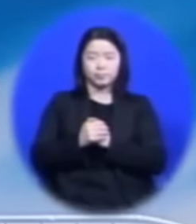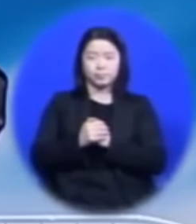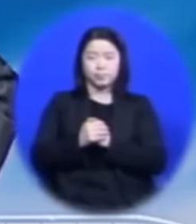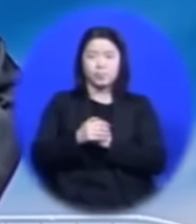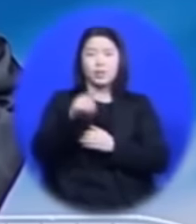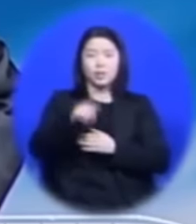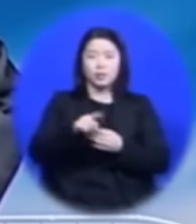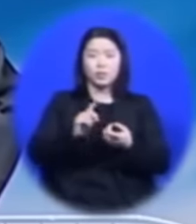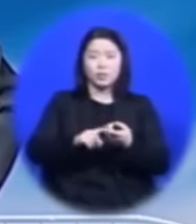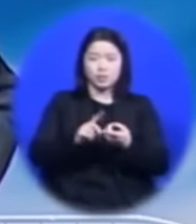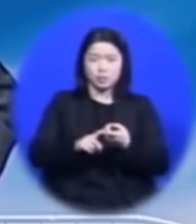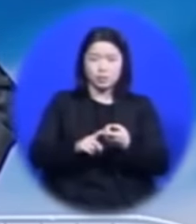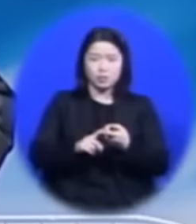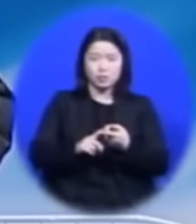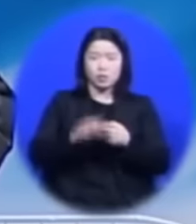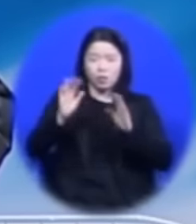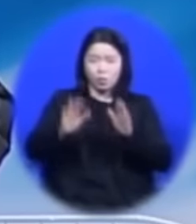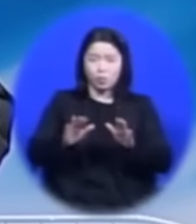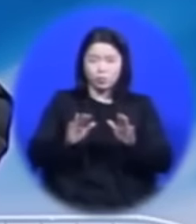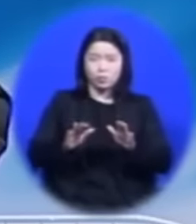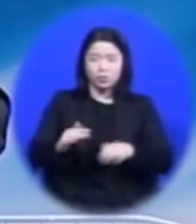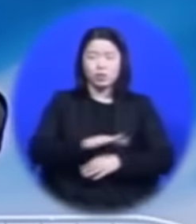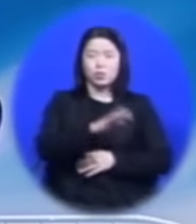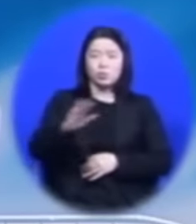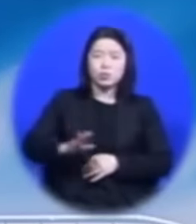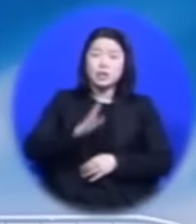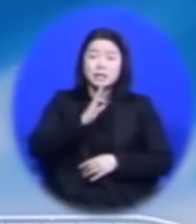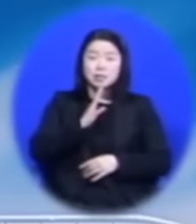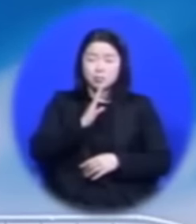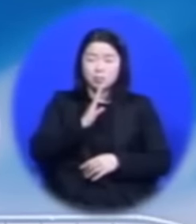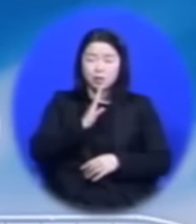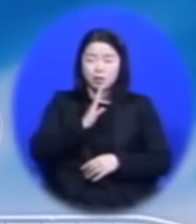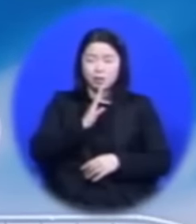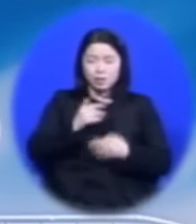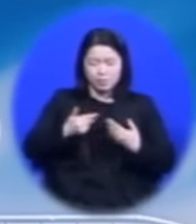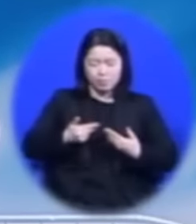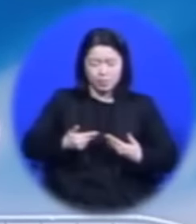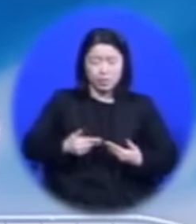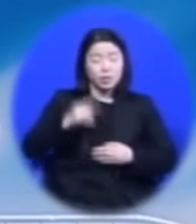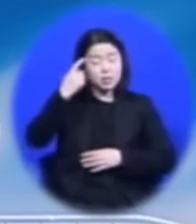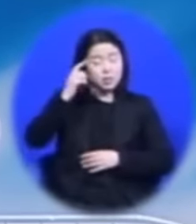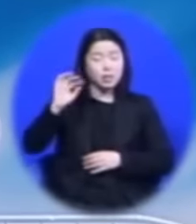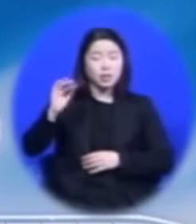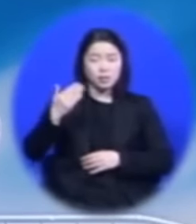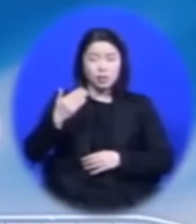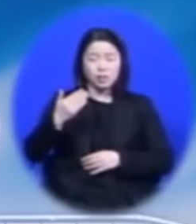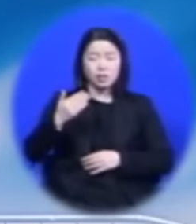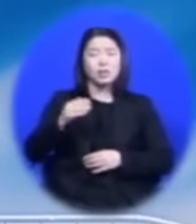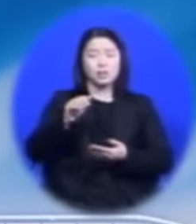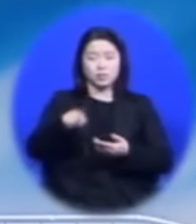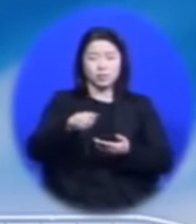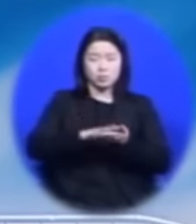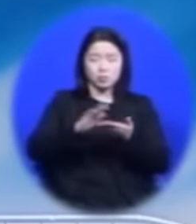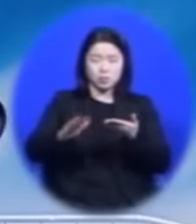그 점이 오늘 우리가 정말 진지하게 생각해 봐야 되는 겁니다.